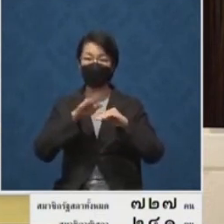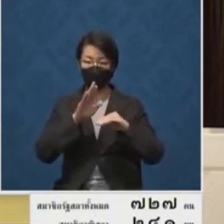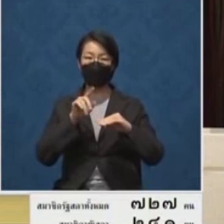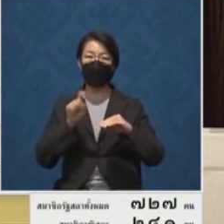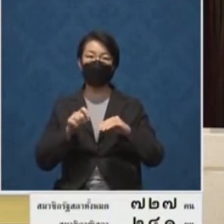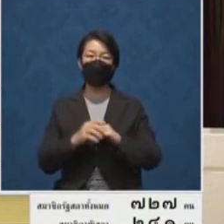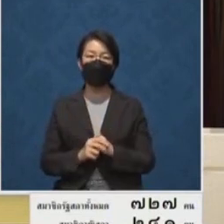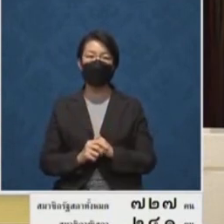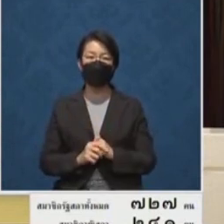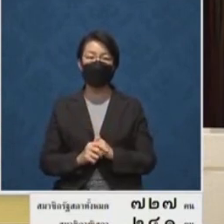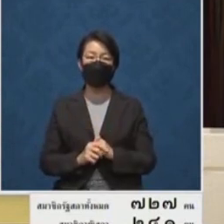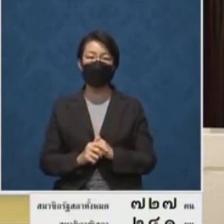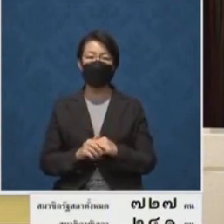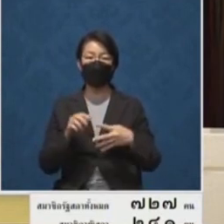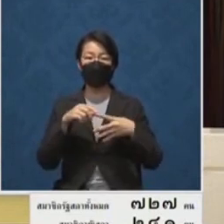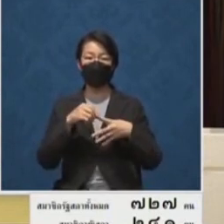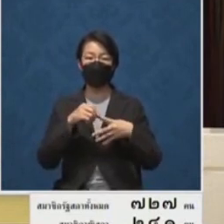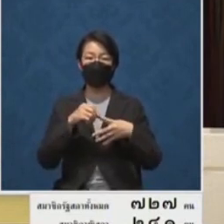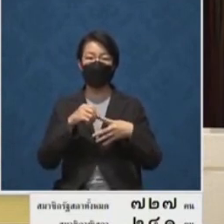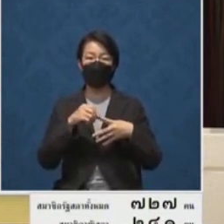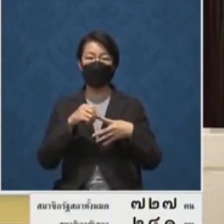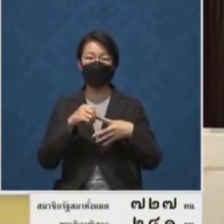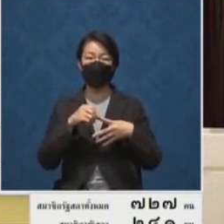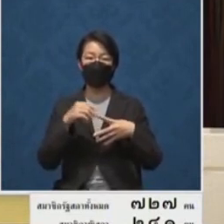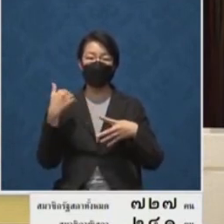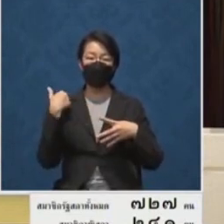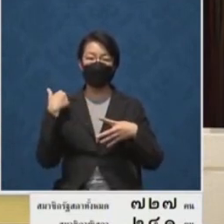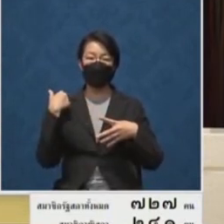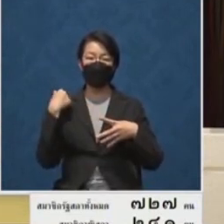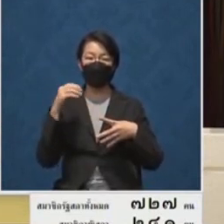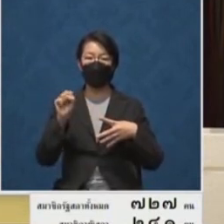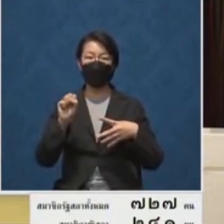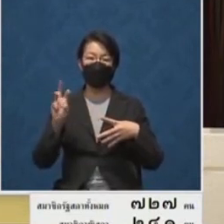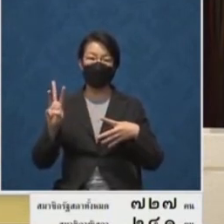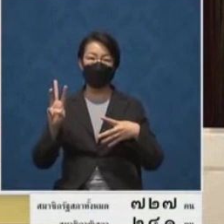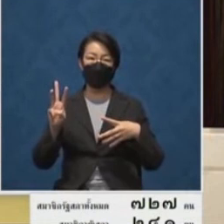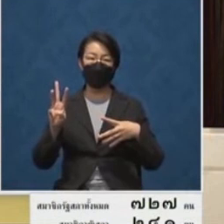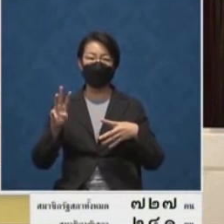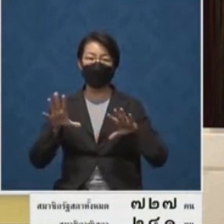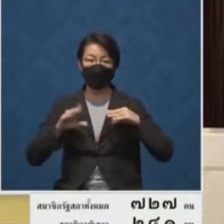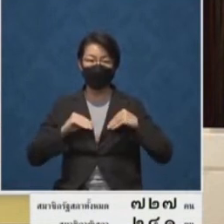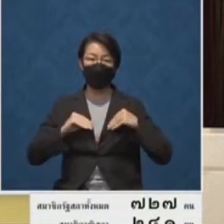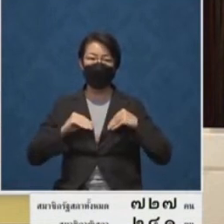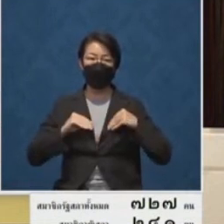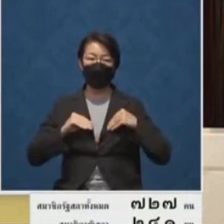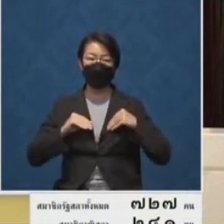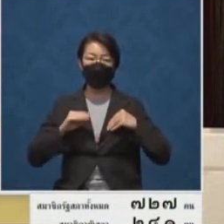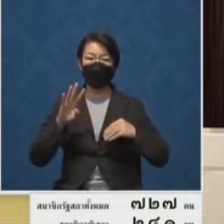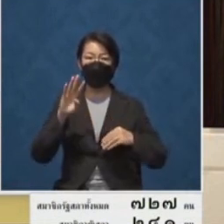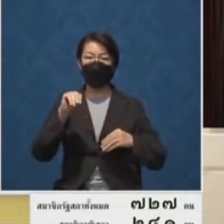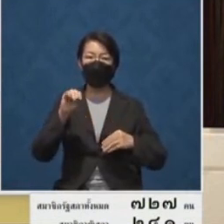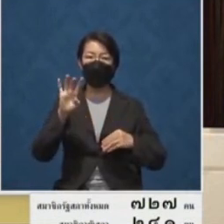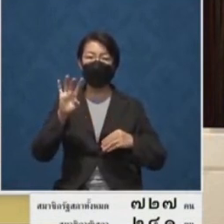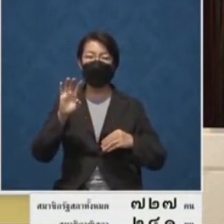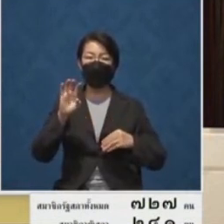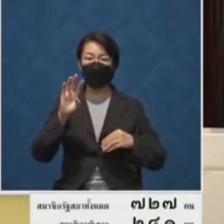น้อยกว่ากึ่งหนึ่งของจำนวนสมาชิกทั้งหมดที่มีอยู่ทั้งสองสภาแต่ในจำนวนนี้มีสมาชิกวุ